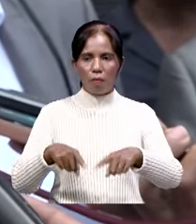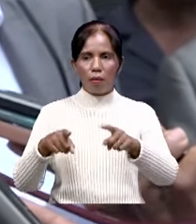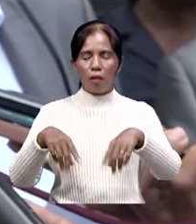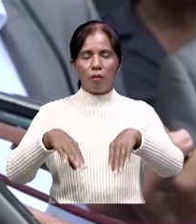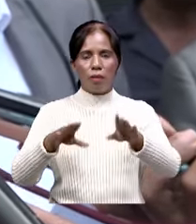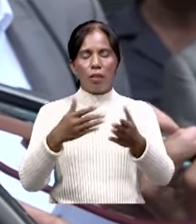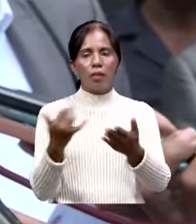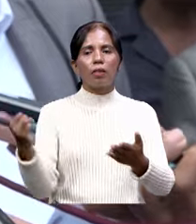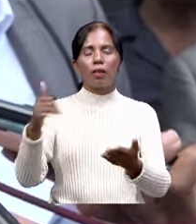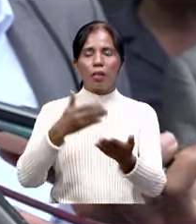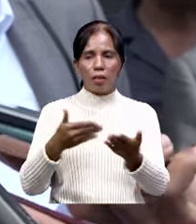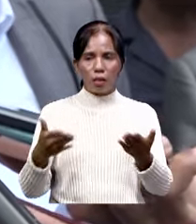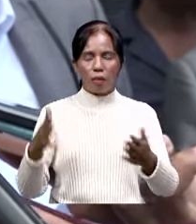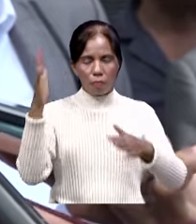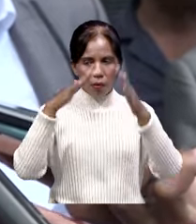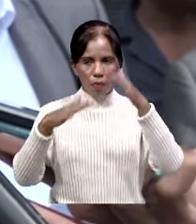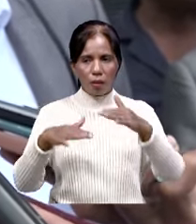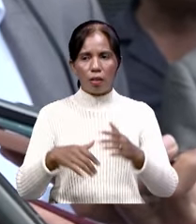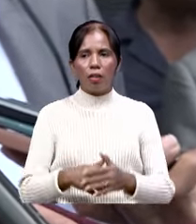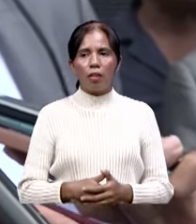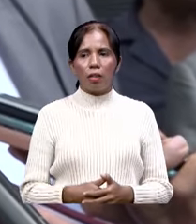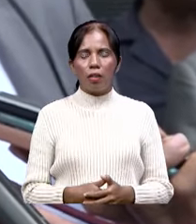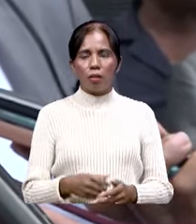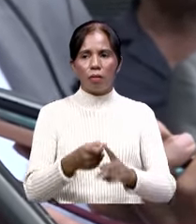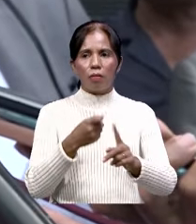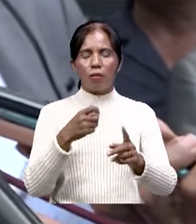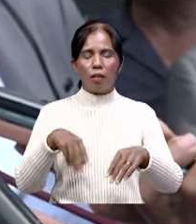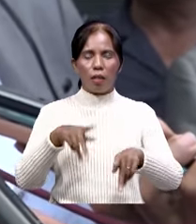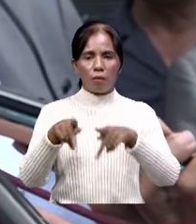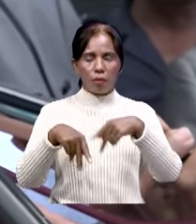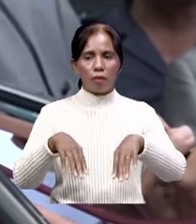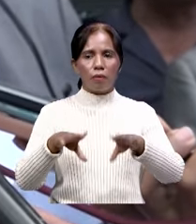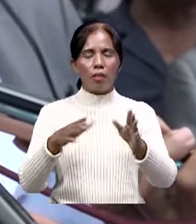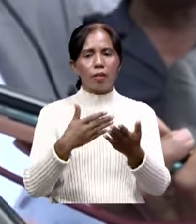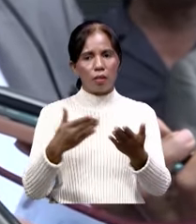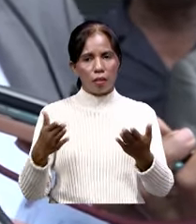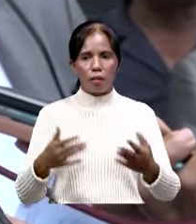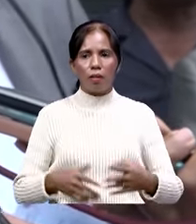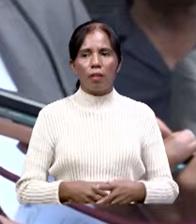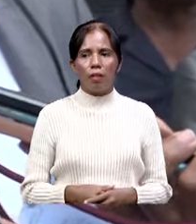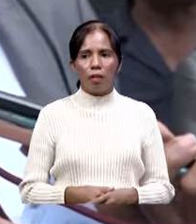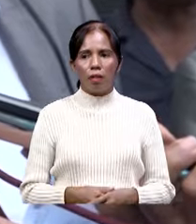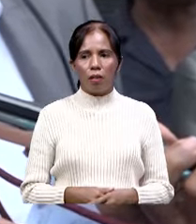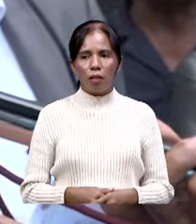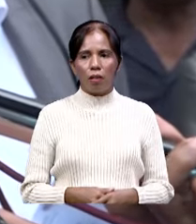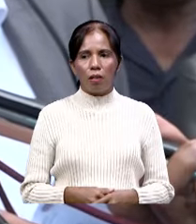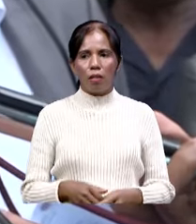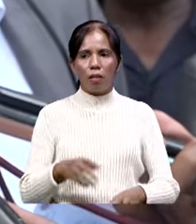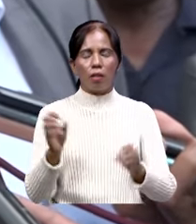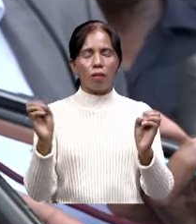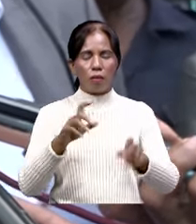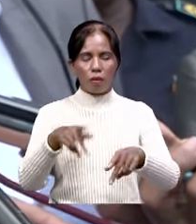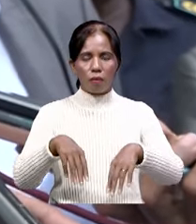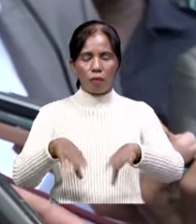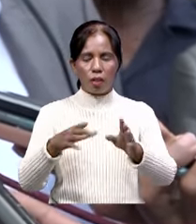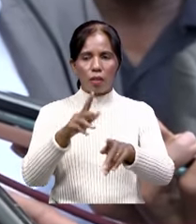fansa necessário. Agora, o problema é que a folha não é, recicla o vendedor. Negale. Lao so fang o ini mak embel hol lai.